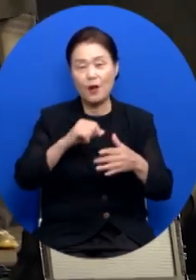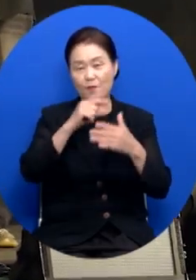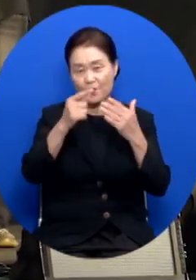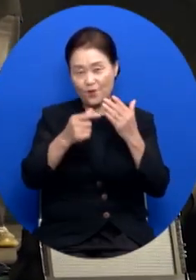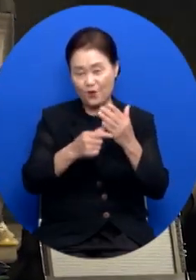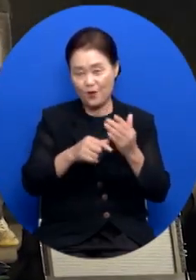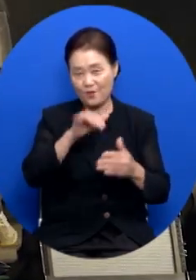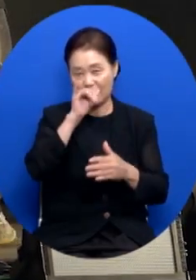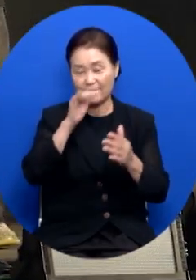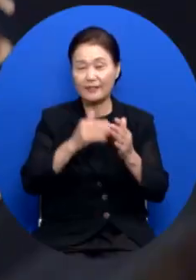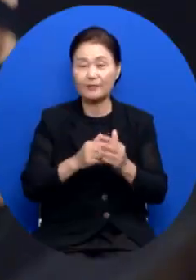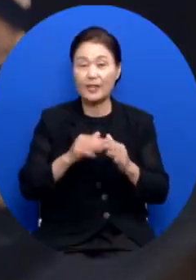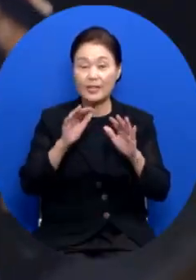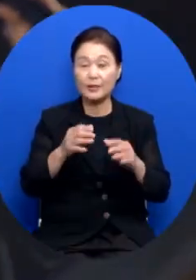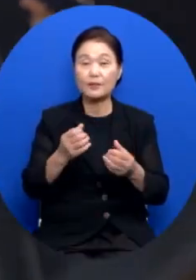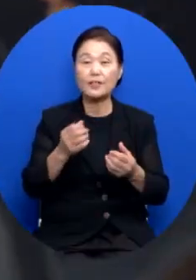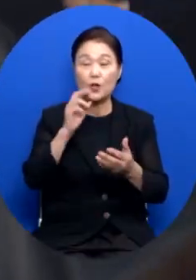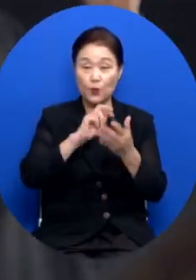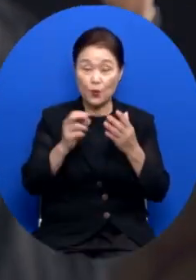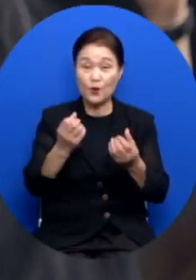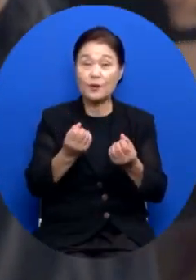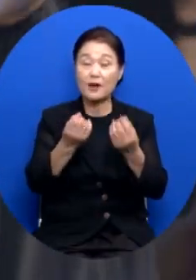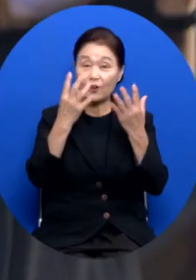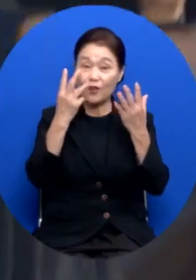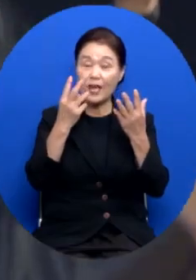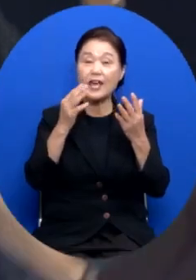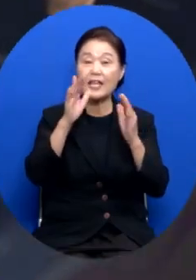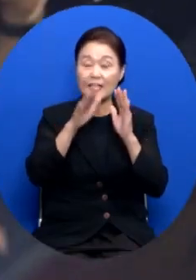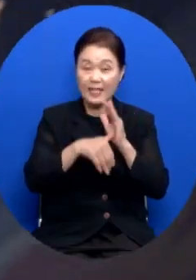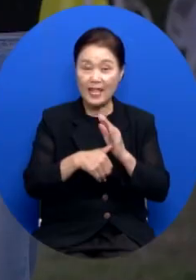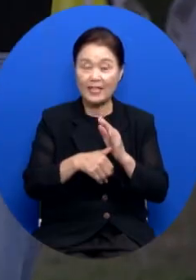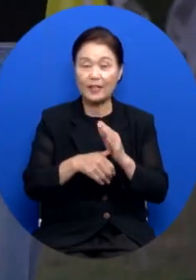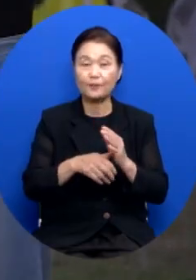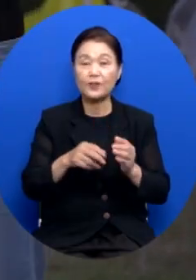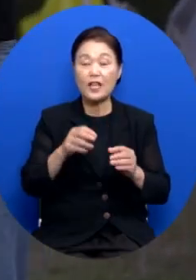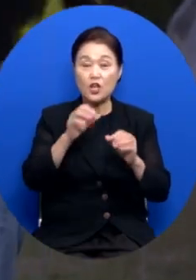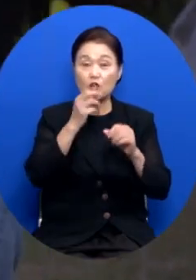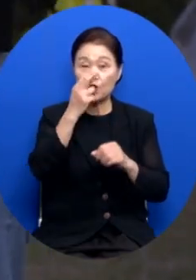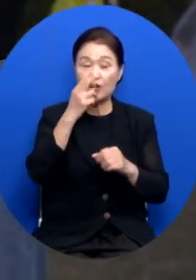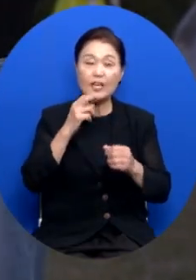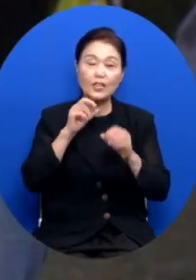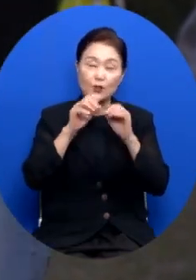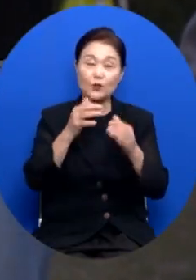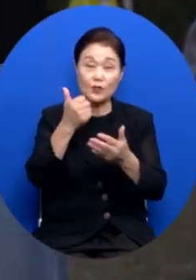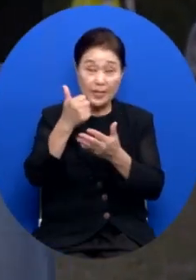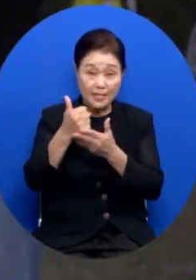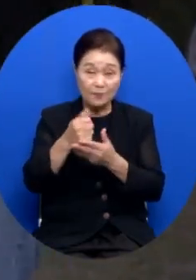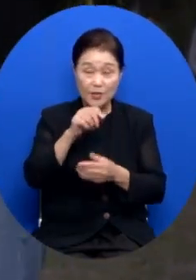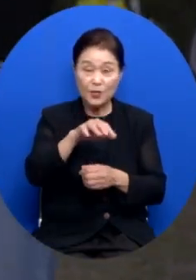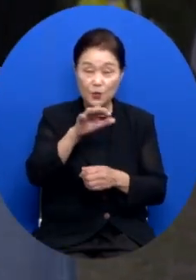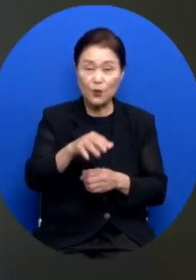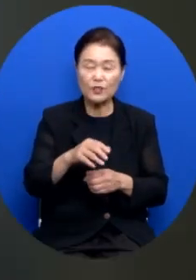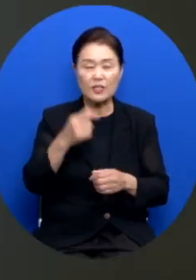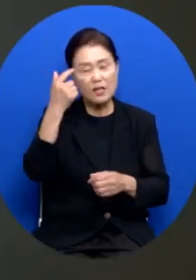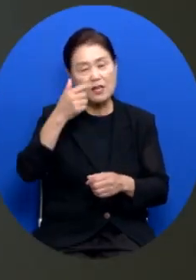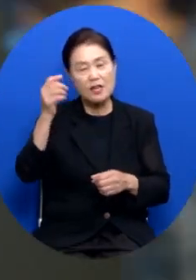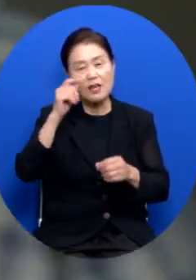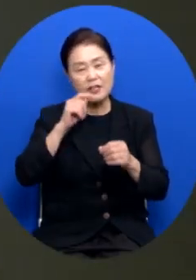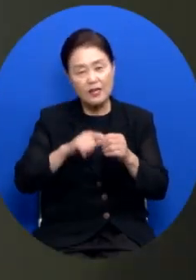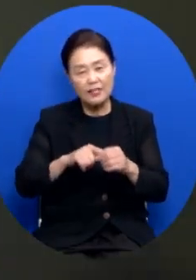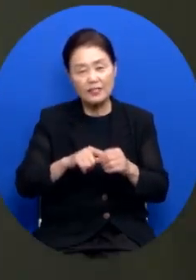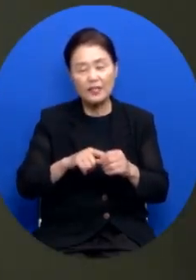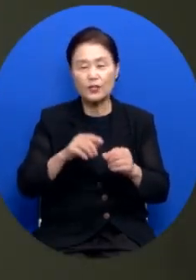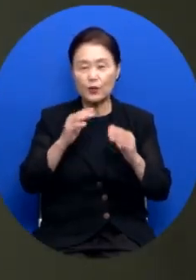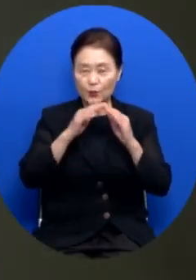선보였습니다. 이번 콘서트를 마련한 소나기 컴퍼니 대표 최일호 전도사는 영동이 영적인 동네가 되는